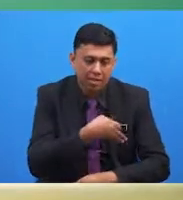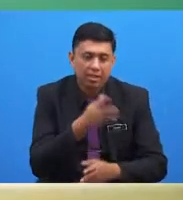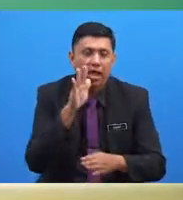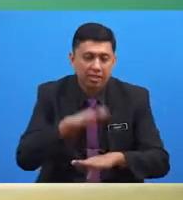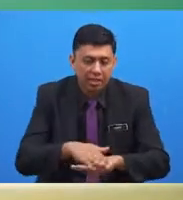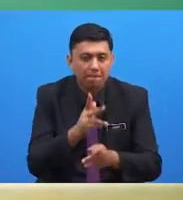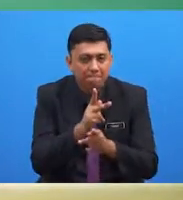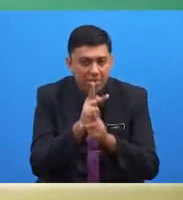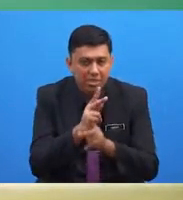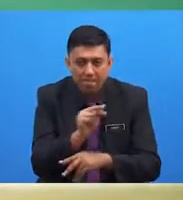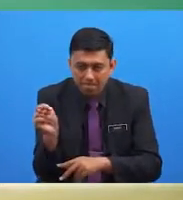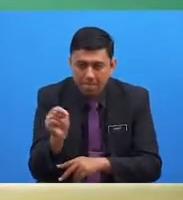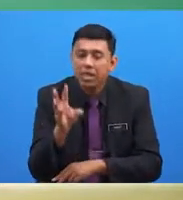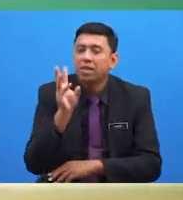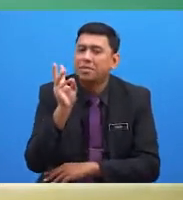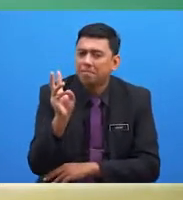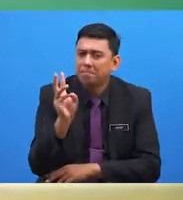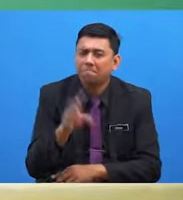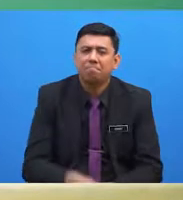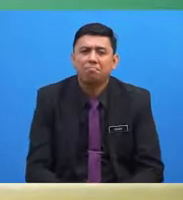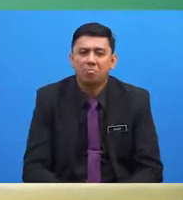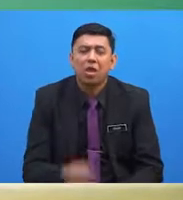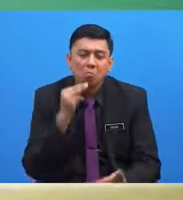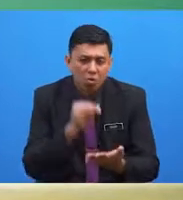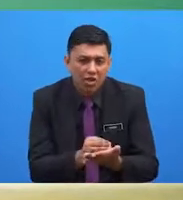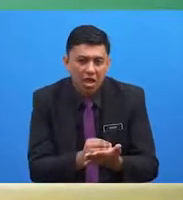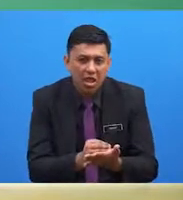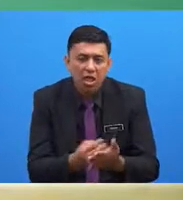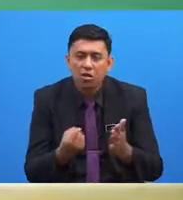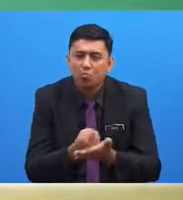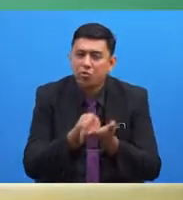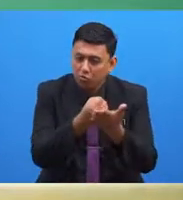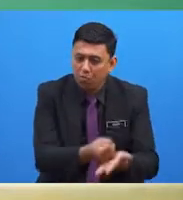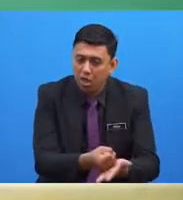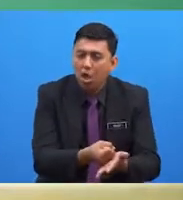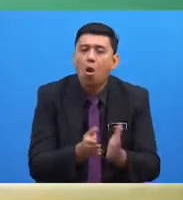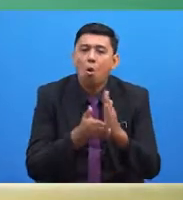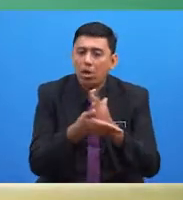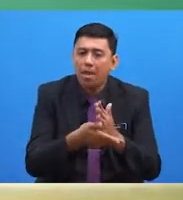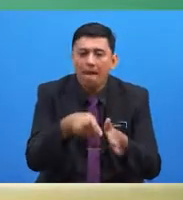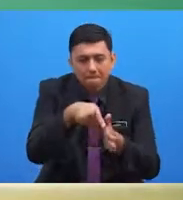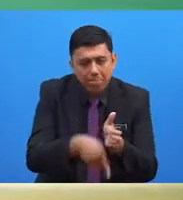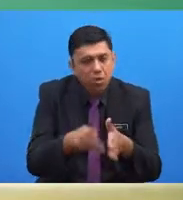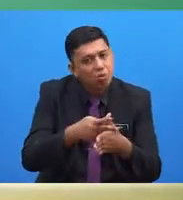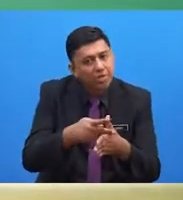pinjaman. Dan yang terakhir, modal yang disumbang oleh perkongsi.